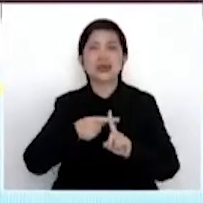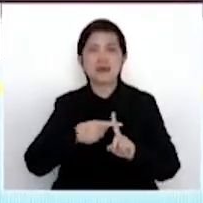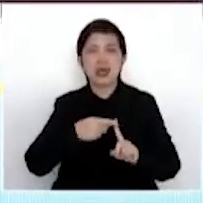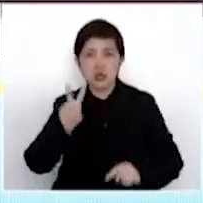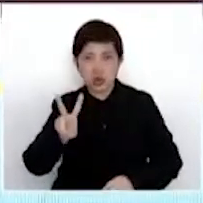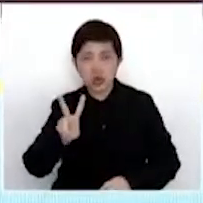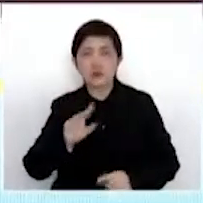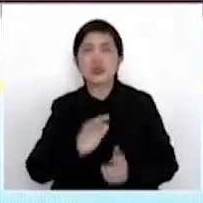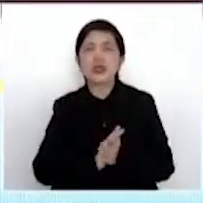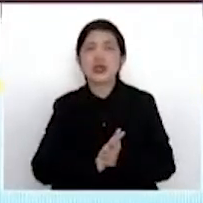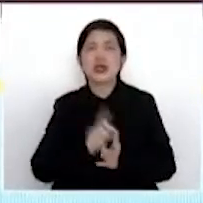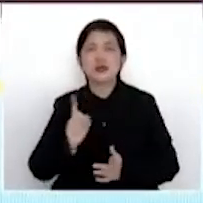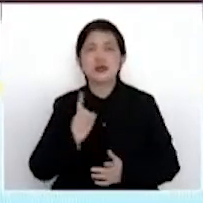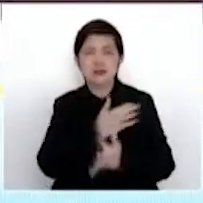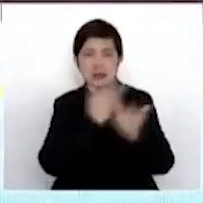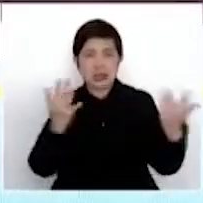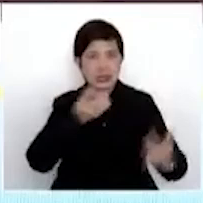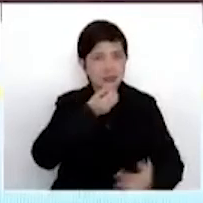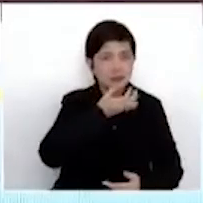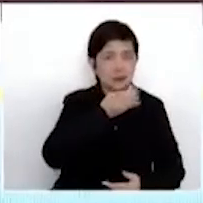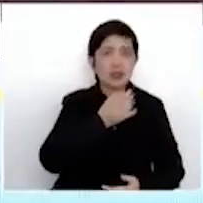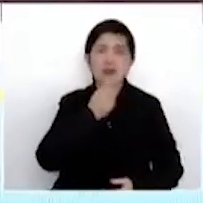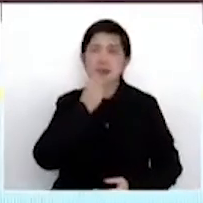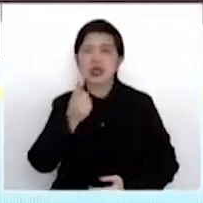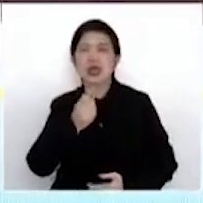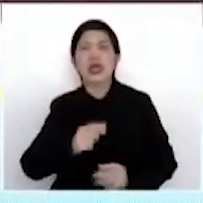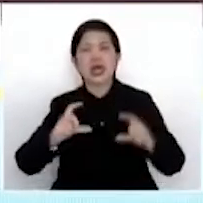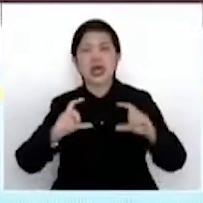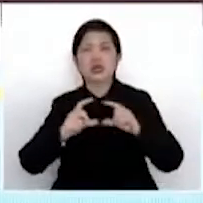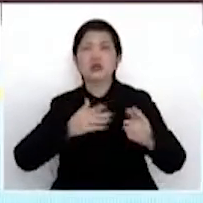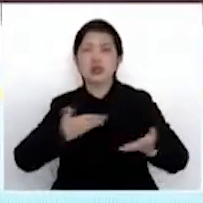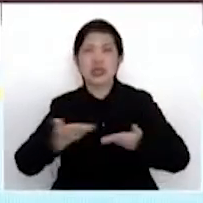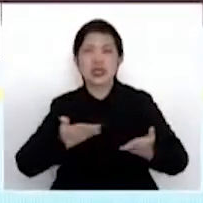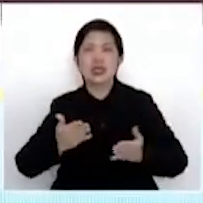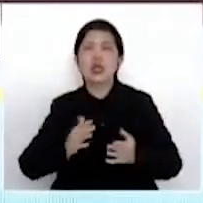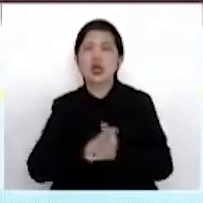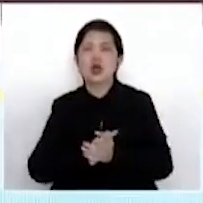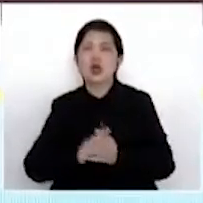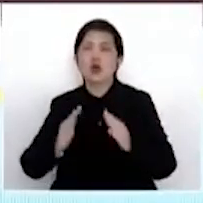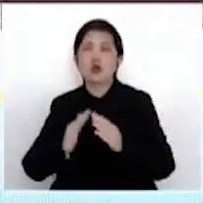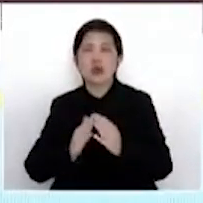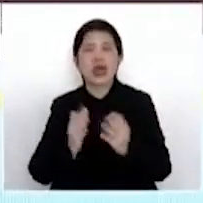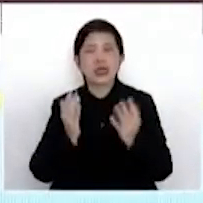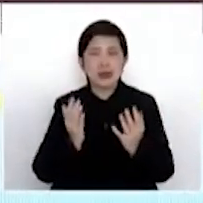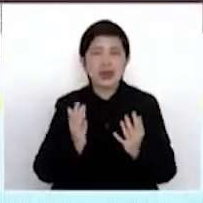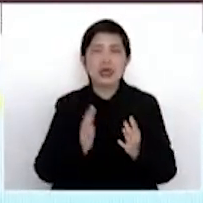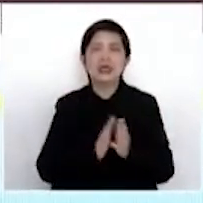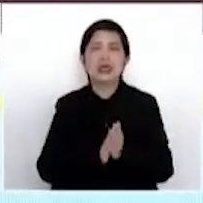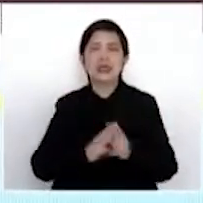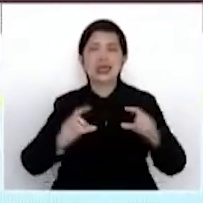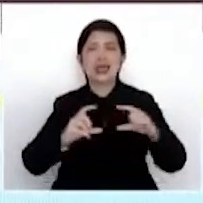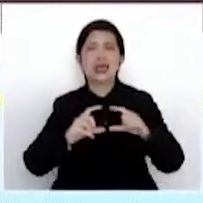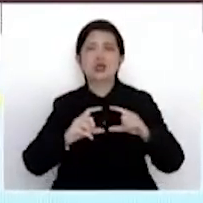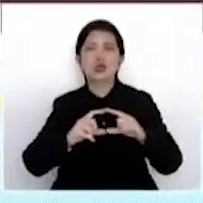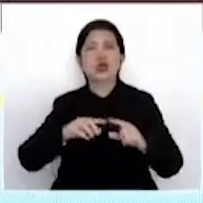hasil curhatan warga satu ada kartu pelayan rumah ibadah ya yang satu lagi adalah kartu untuk anak yatim Jakarta